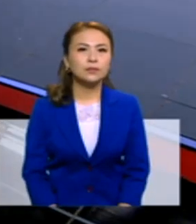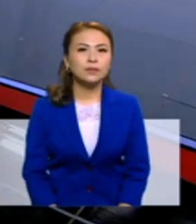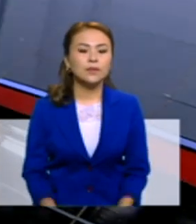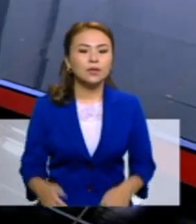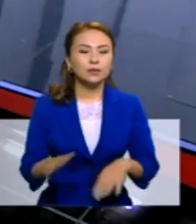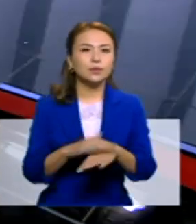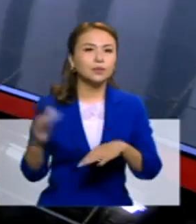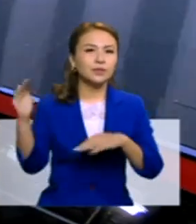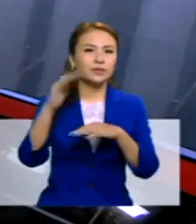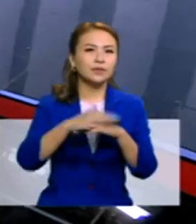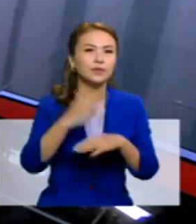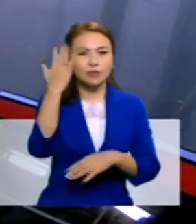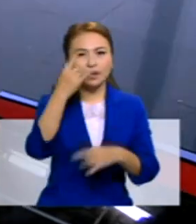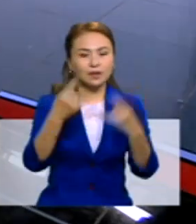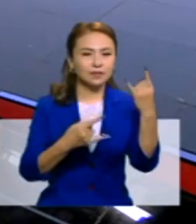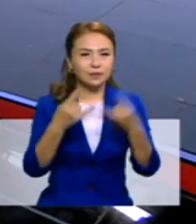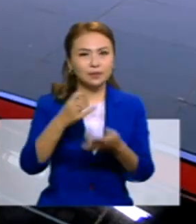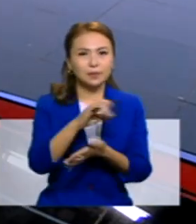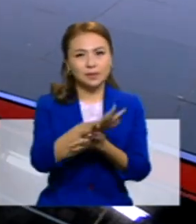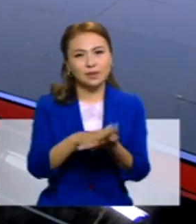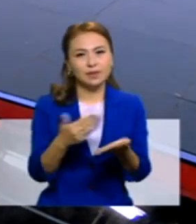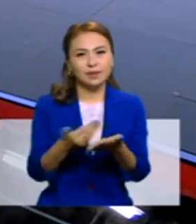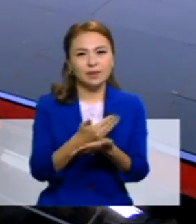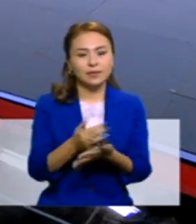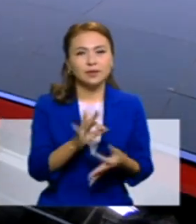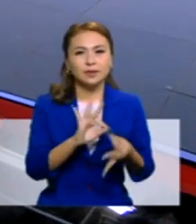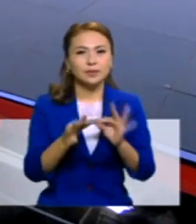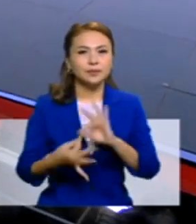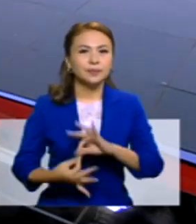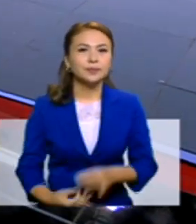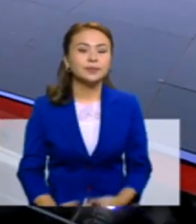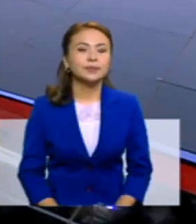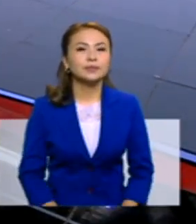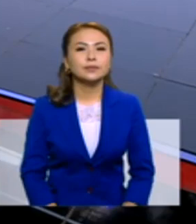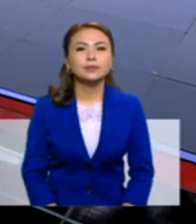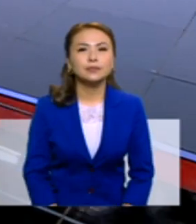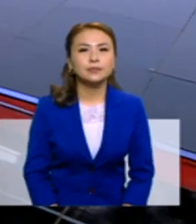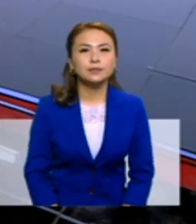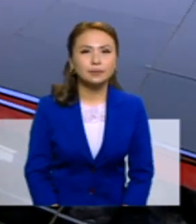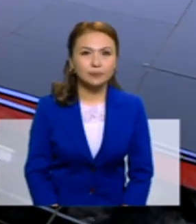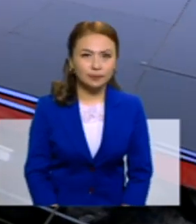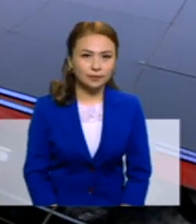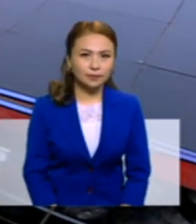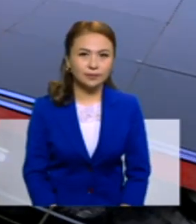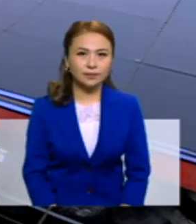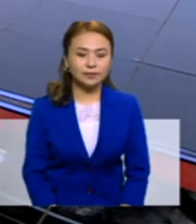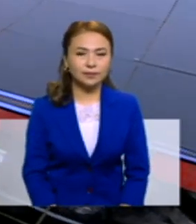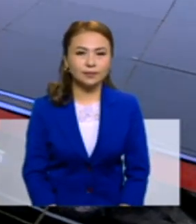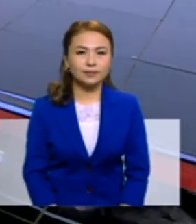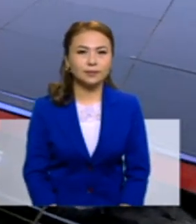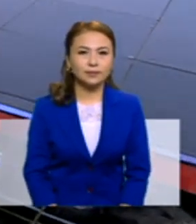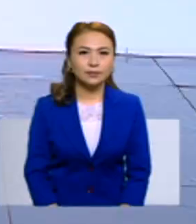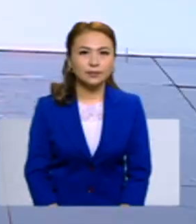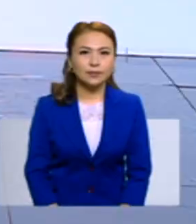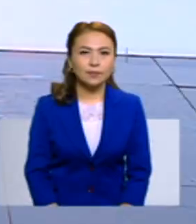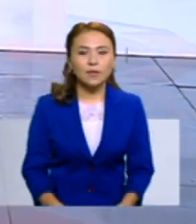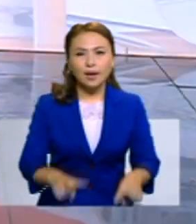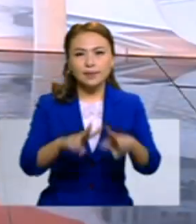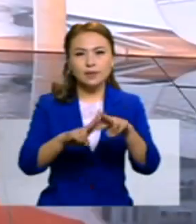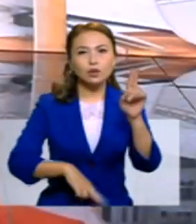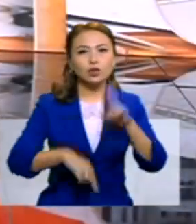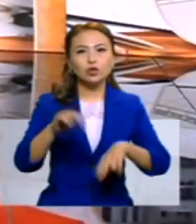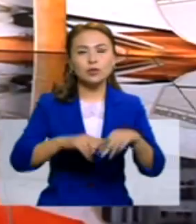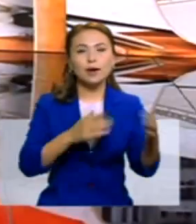Кешір қадырлы көрермен, ұлттық арнаның тікелей эфирінде ақпарат. Студияда Ләйлә Дулатқызы, сурда аудармада әріптесім Жанбота Сәрсенбай.